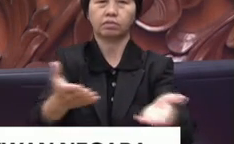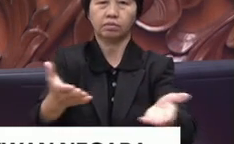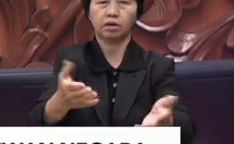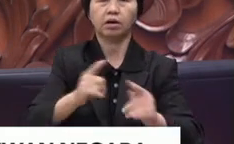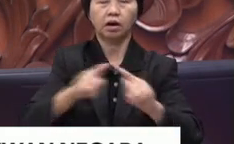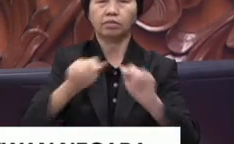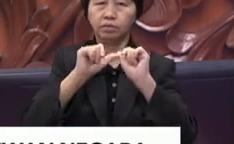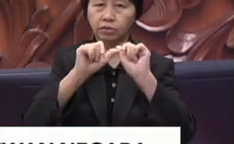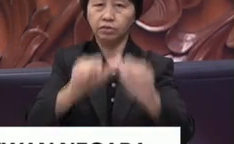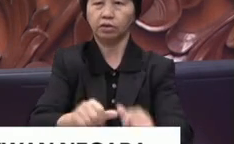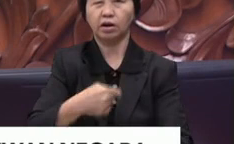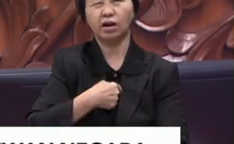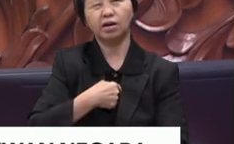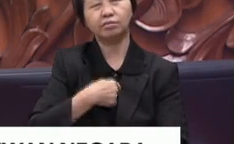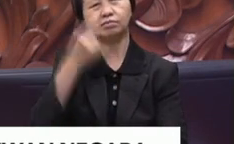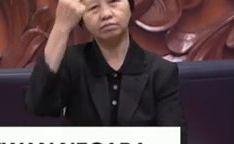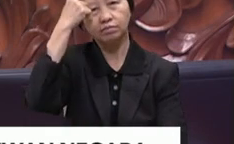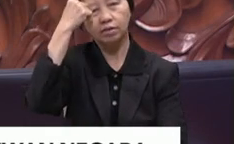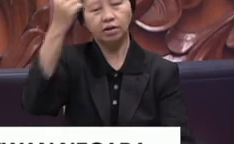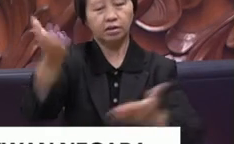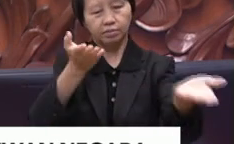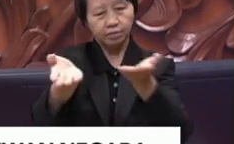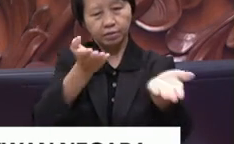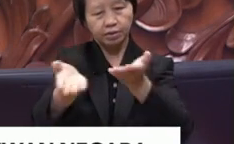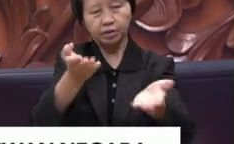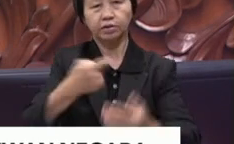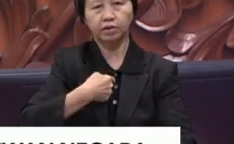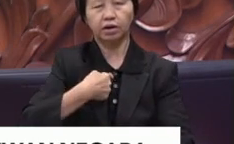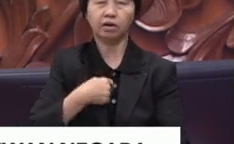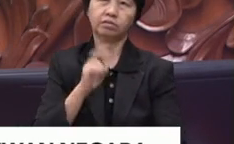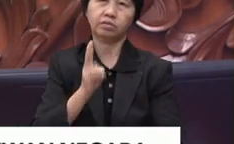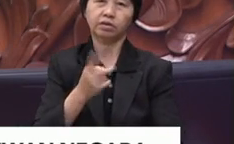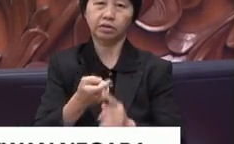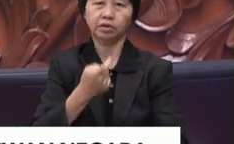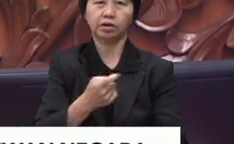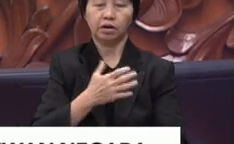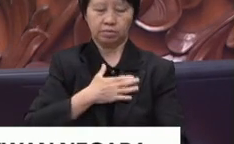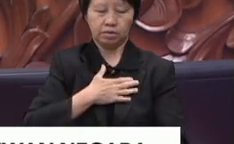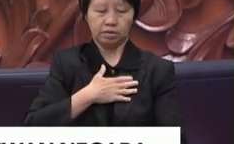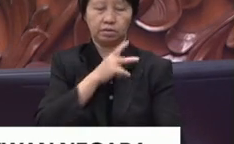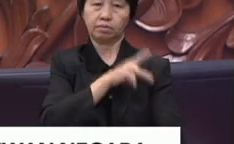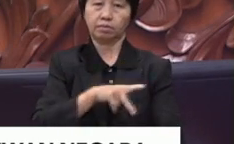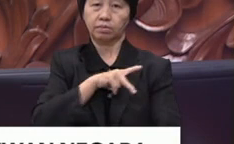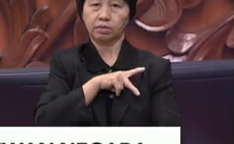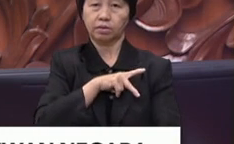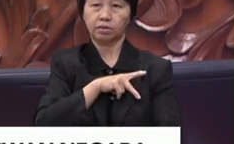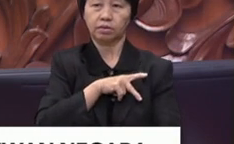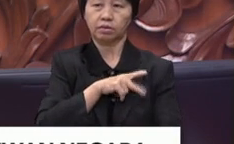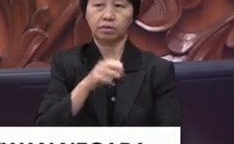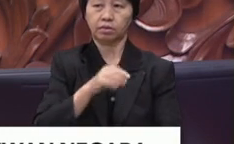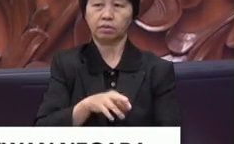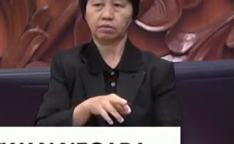masih pandangan saya pada mata saya masih saya lihat daripada sudut pribadi dan juga sulut